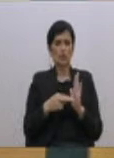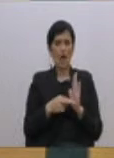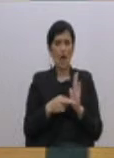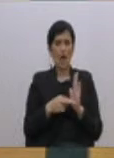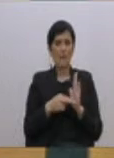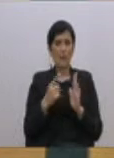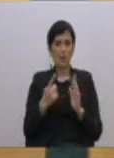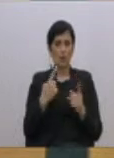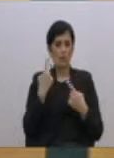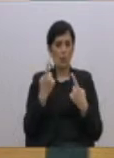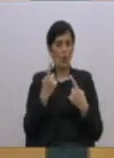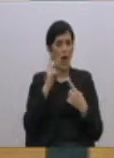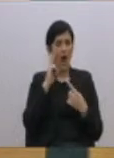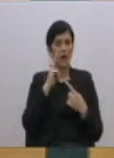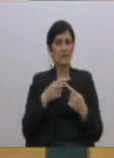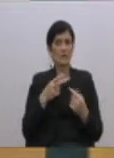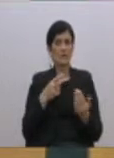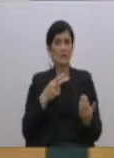მოცემულობა და არ ვიცი